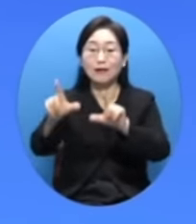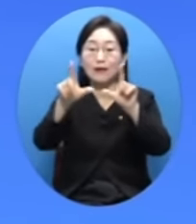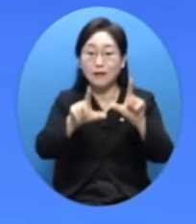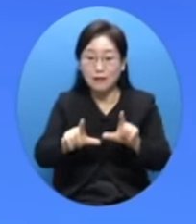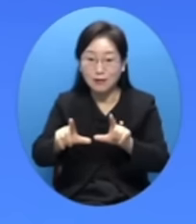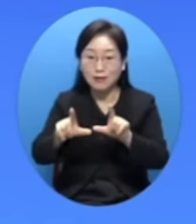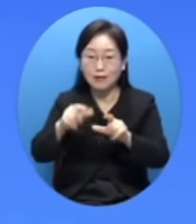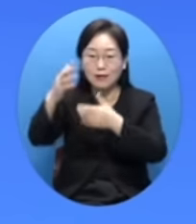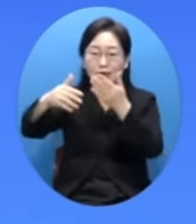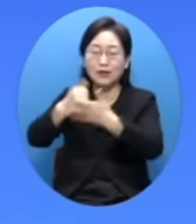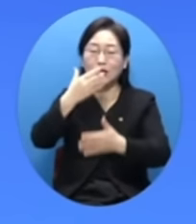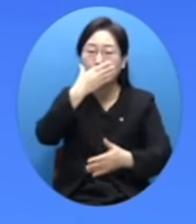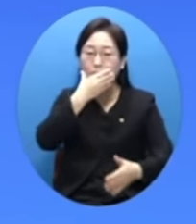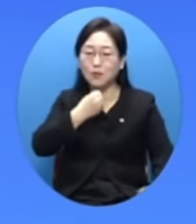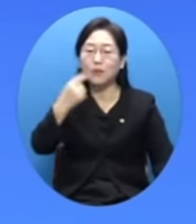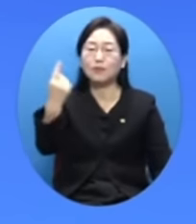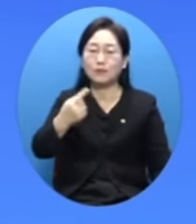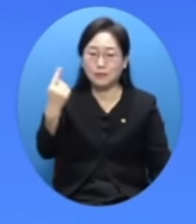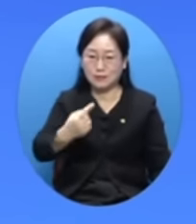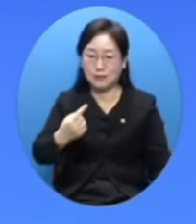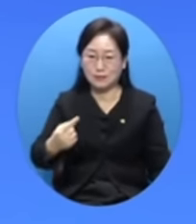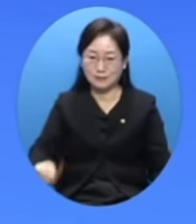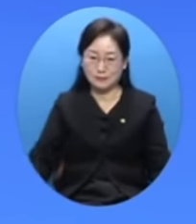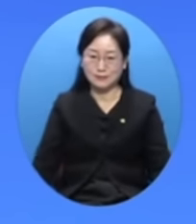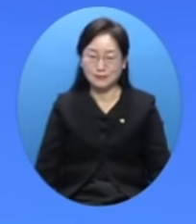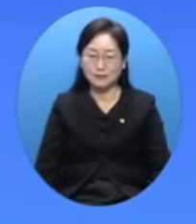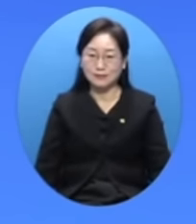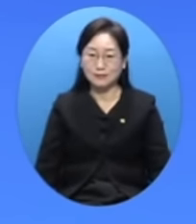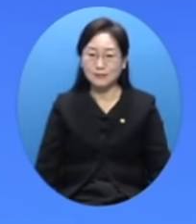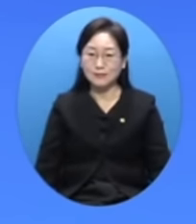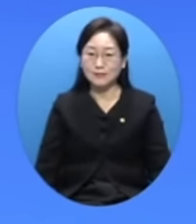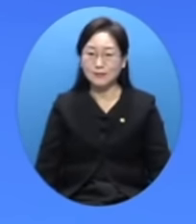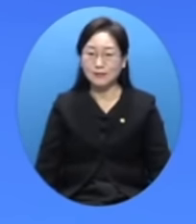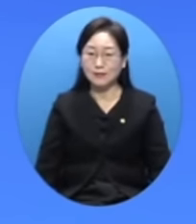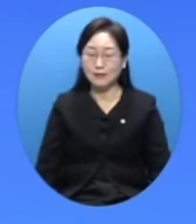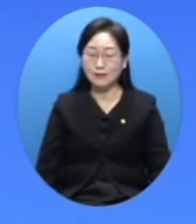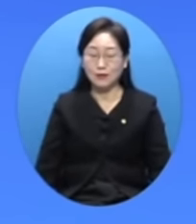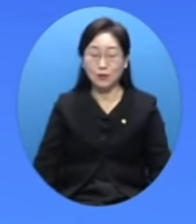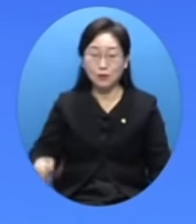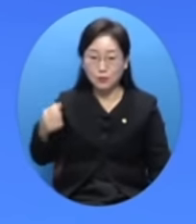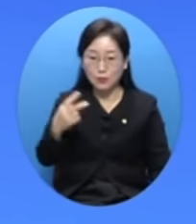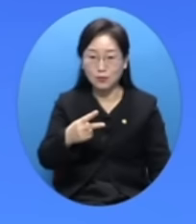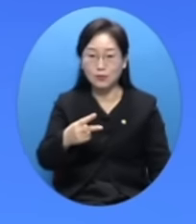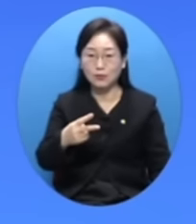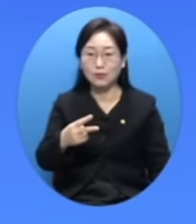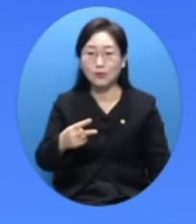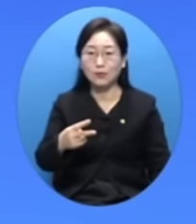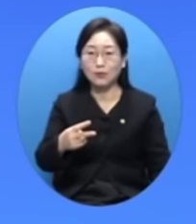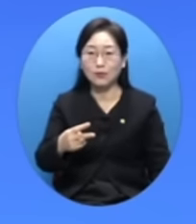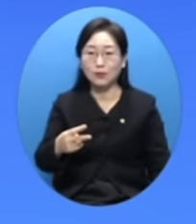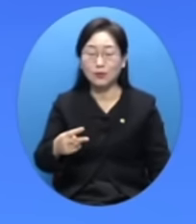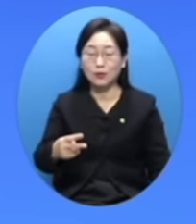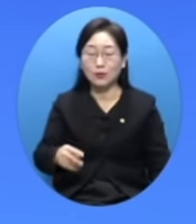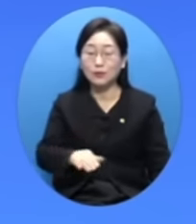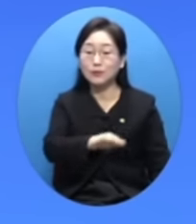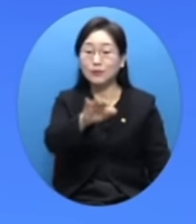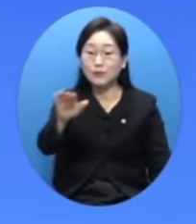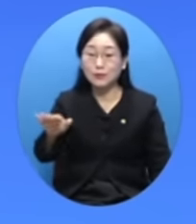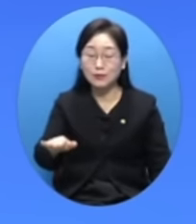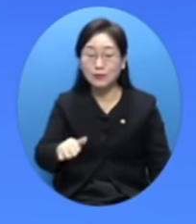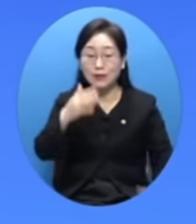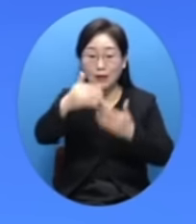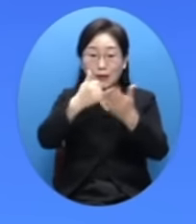하나님의 복이 우리에게 임하게 되는 것입니다 아멘 나가서 우리 하나님의